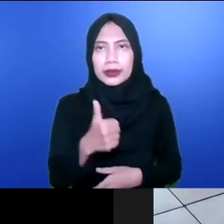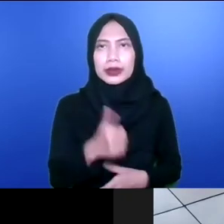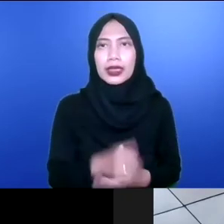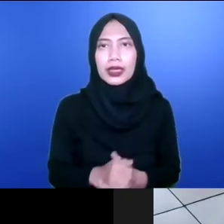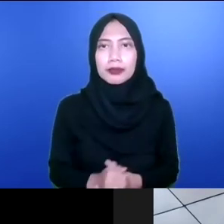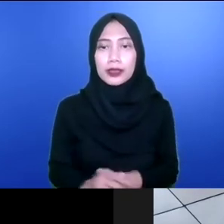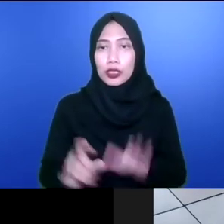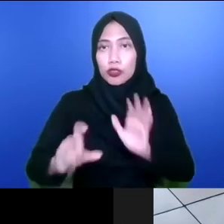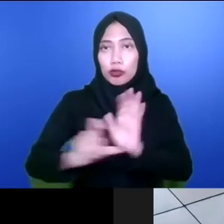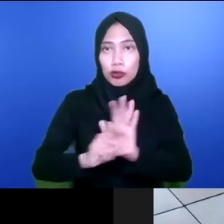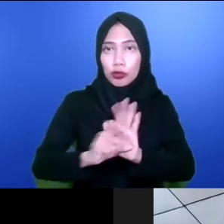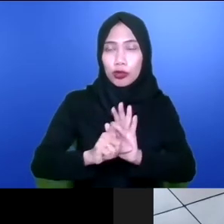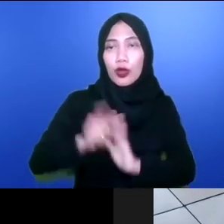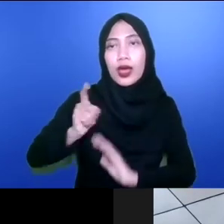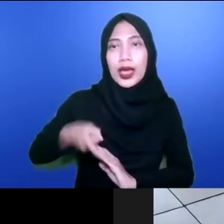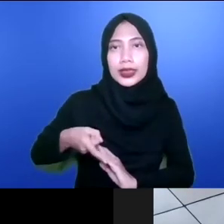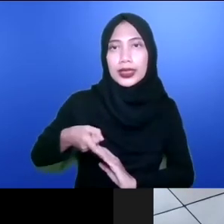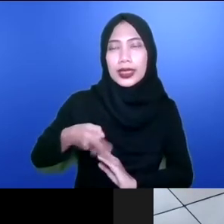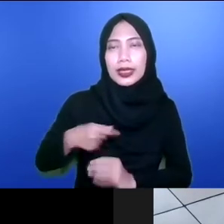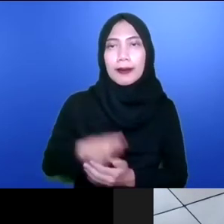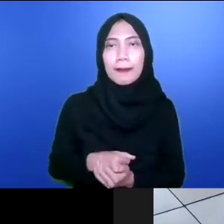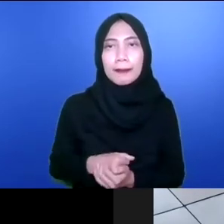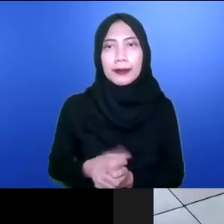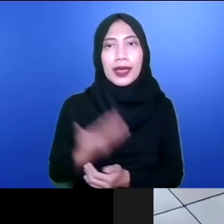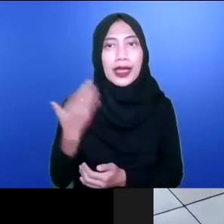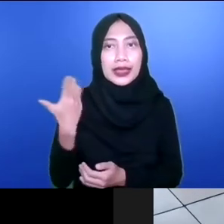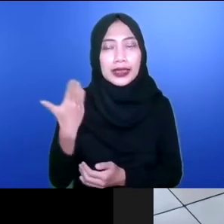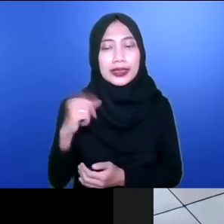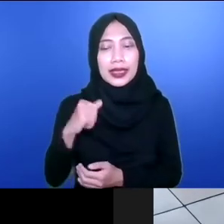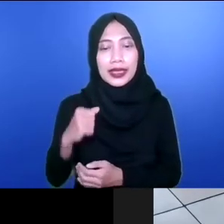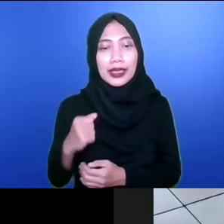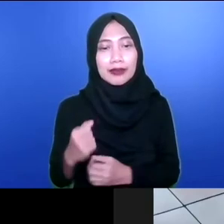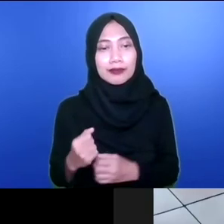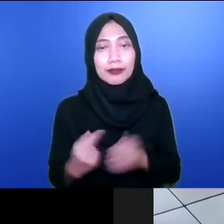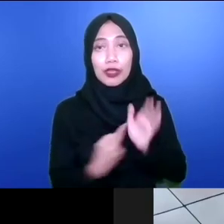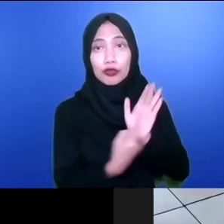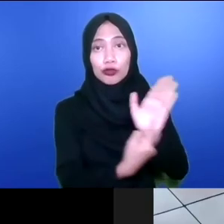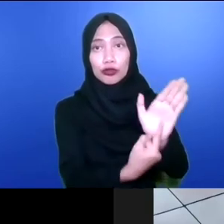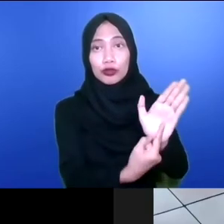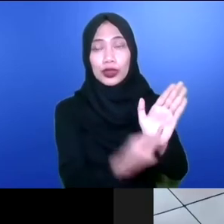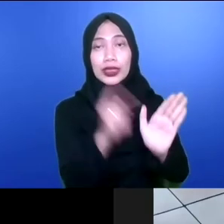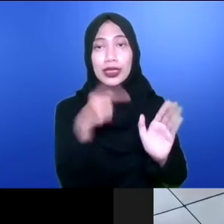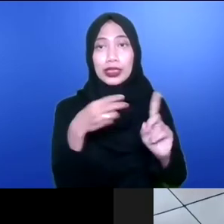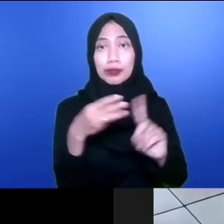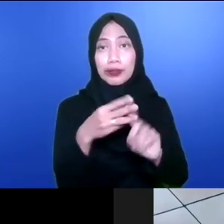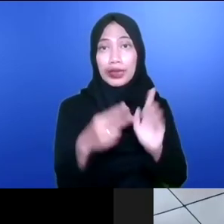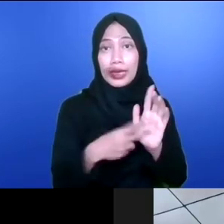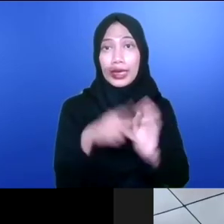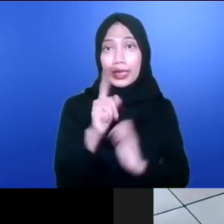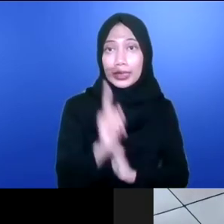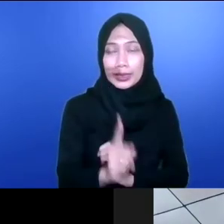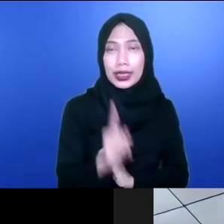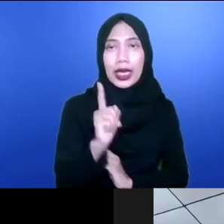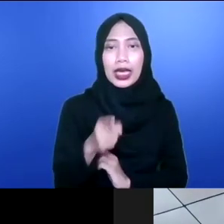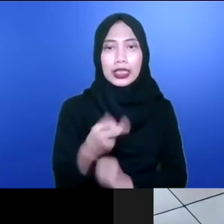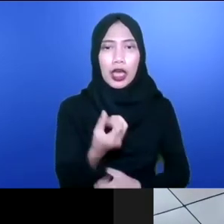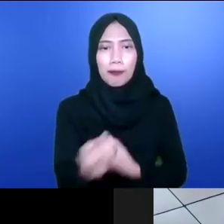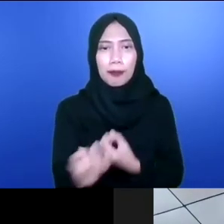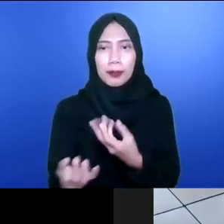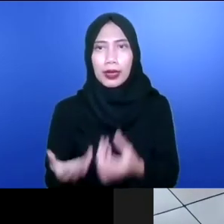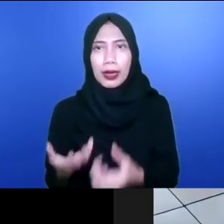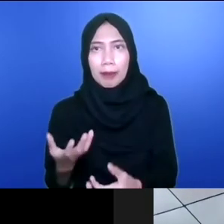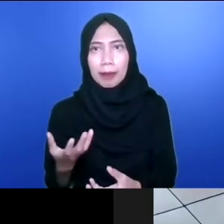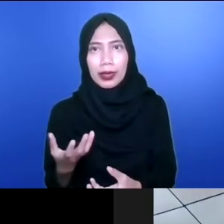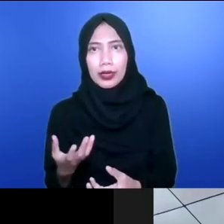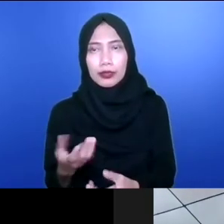ada mengenai, tadi saya sudah tayangkan BNI, cara atau produk yang tersedia. Kemudian ini di warung-warung di